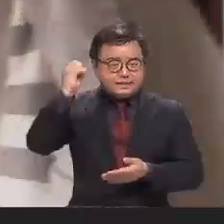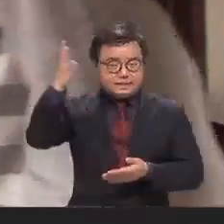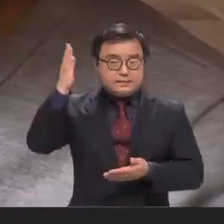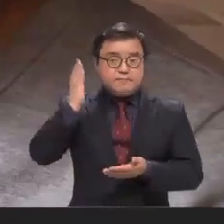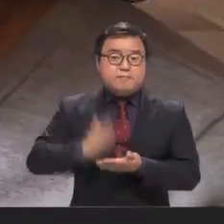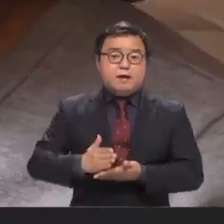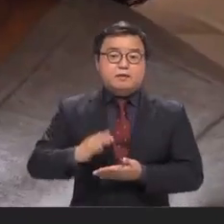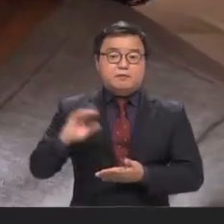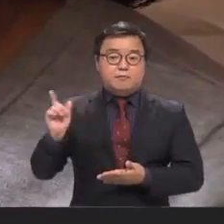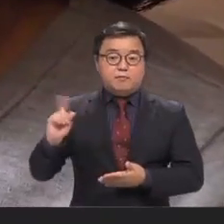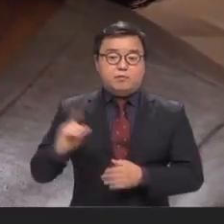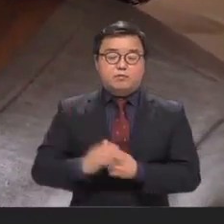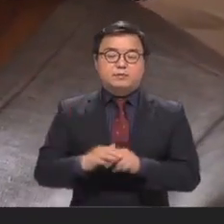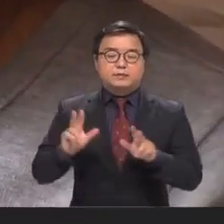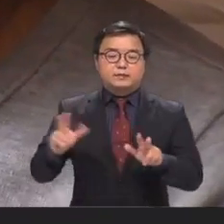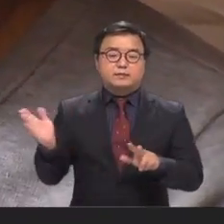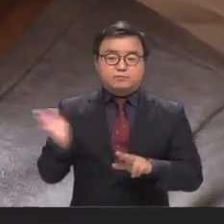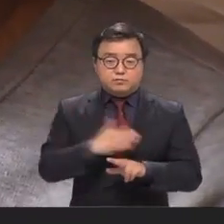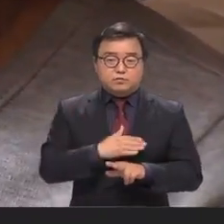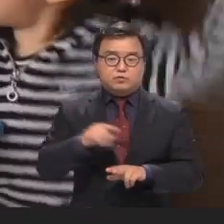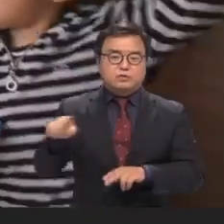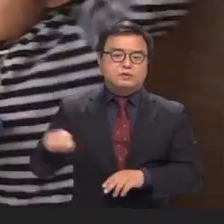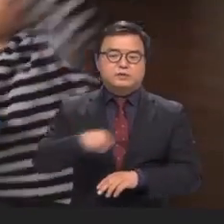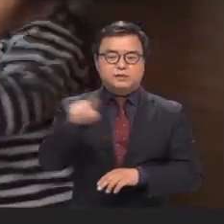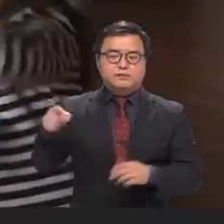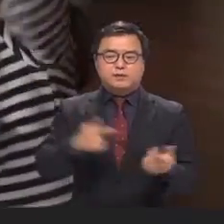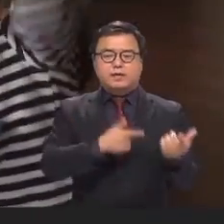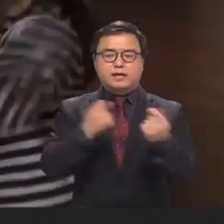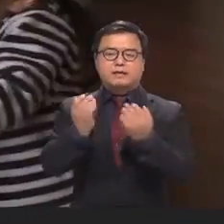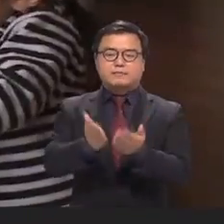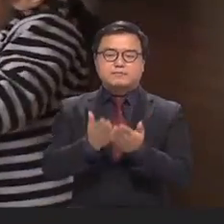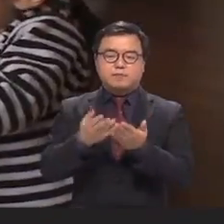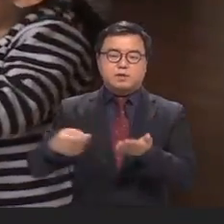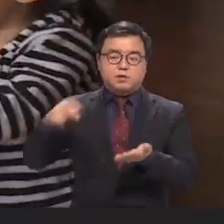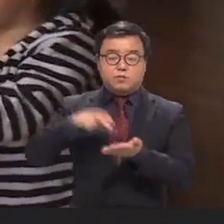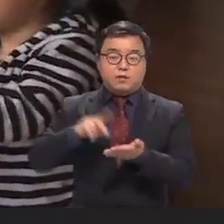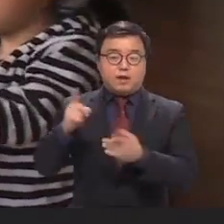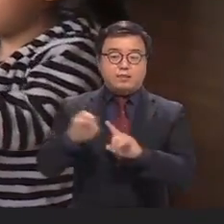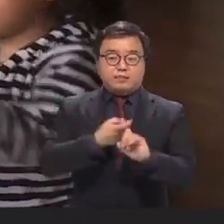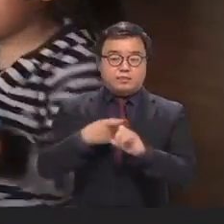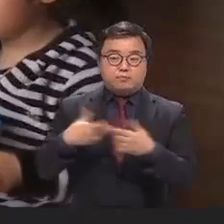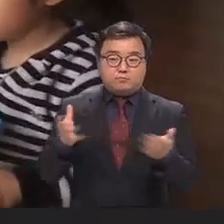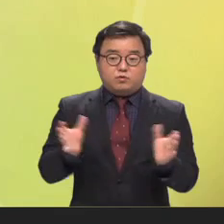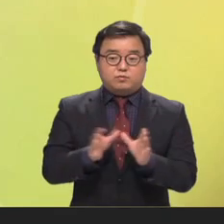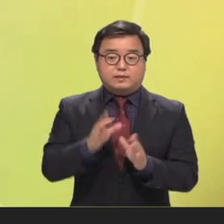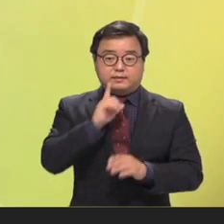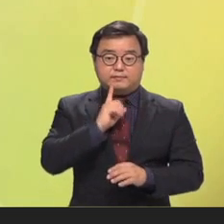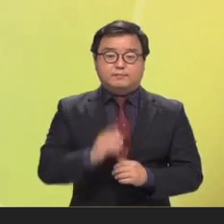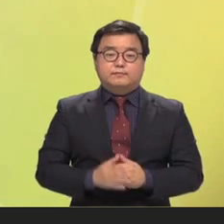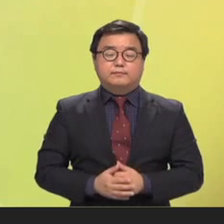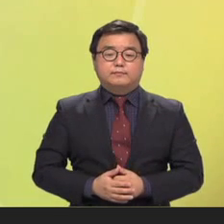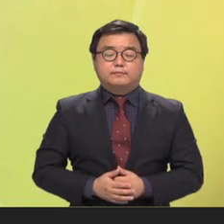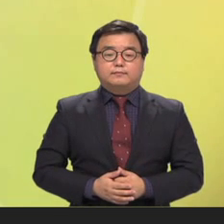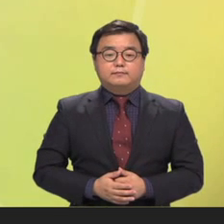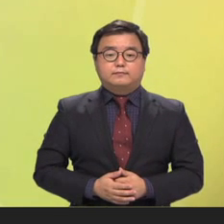점. 지금부터 그들은 같은 배를 탄 한 팀이라는 점이죠.